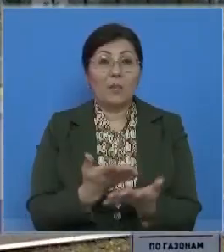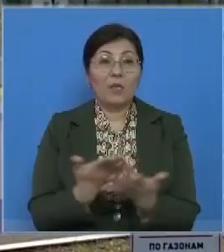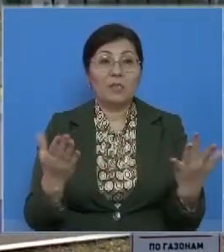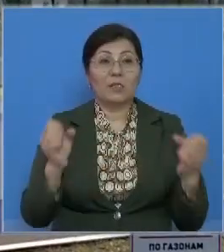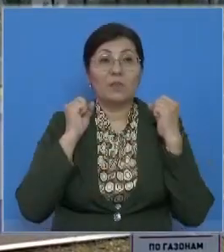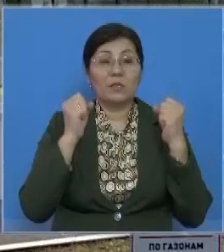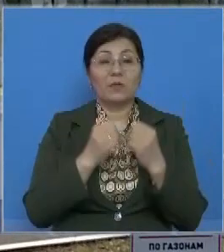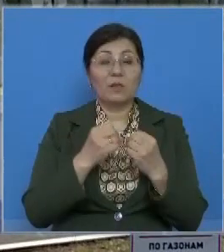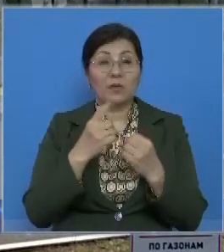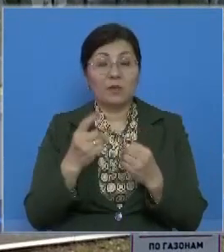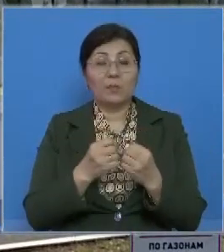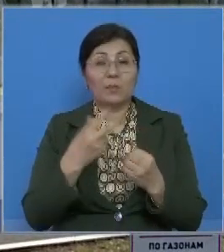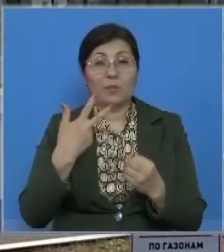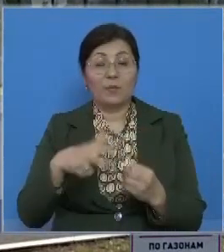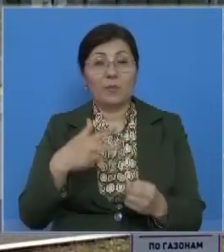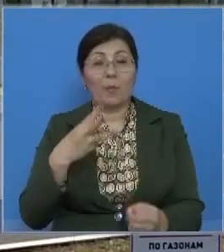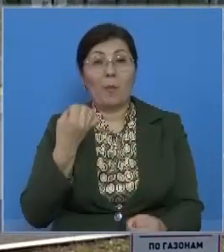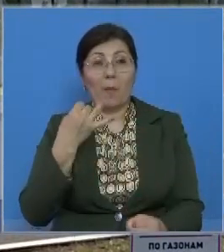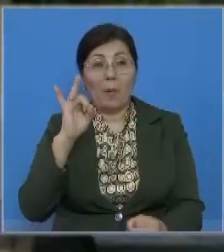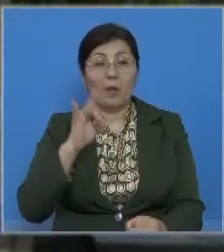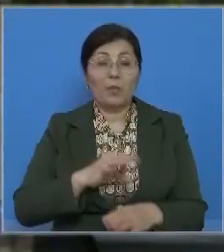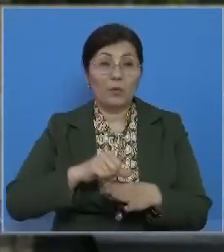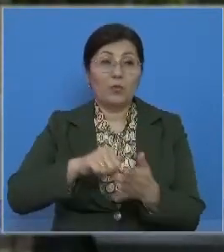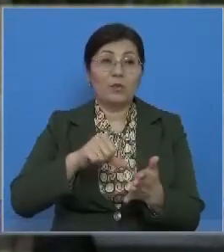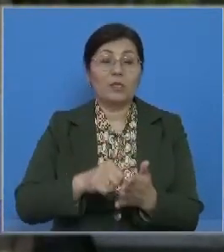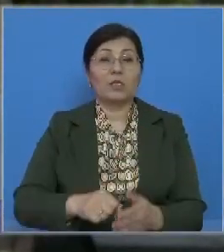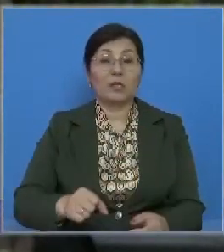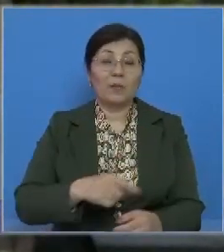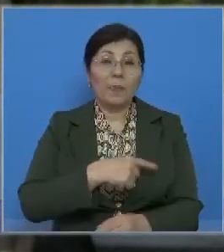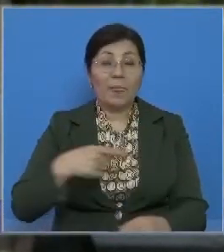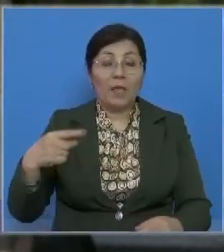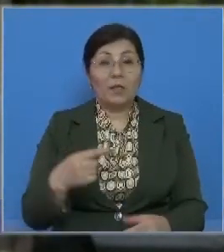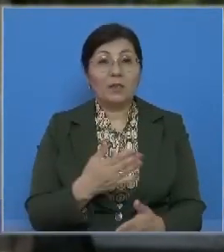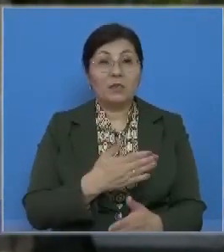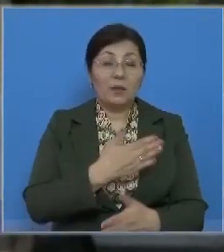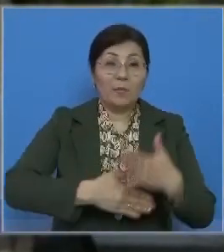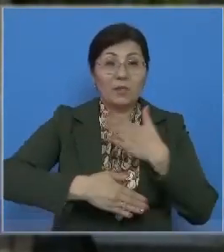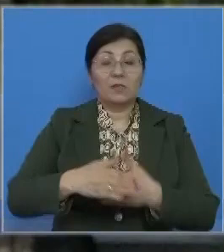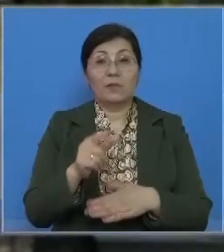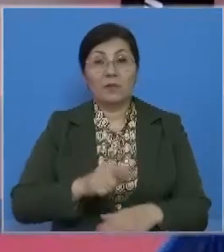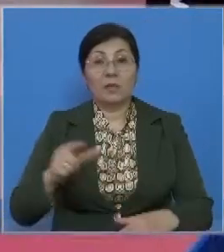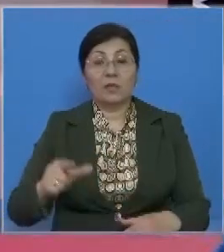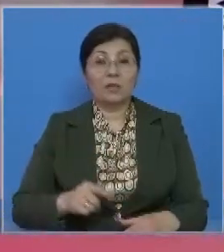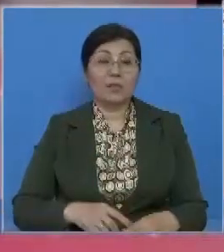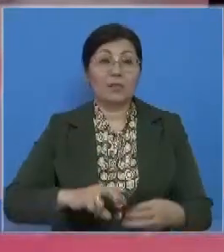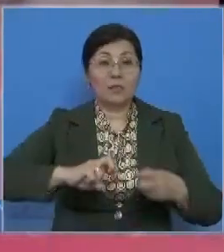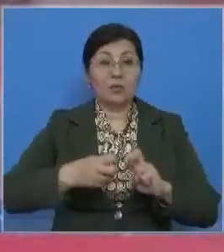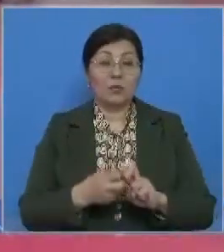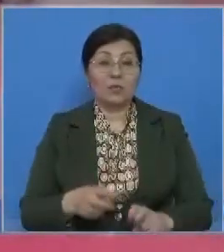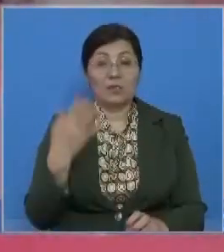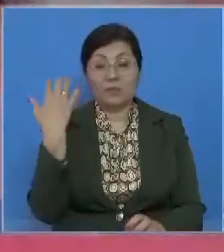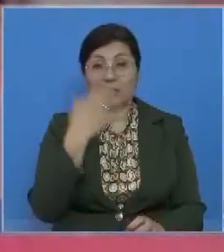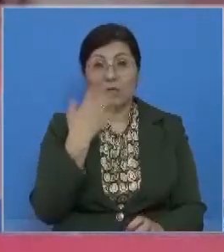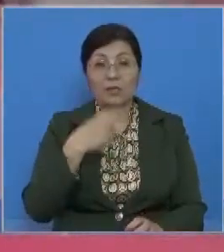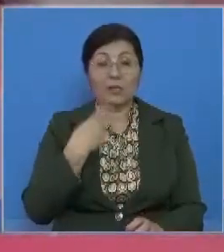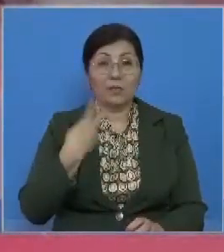с 11 по 30 мая будут участвовать более 1000 спортсменов с поражением опорно-двигательного аппарата и с нарушением органов зрения из